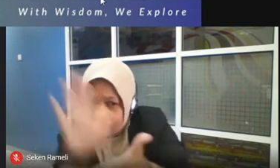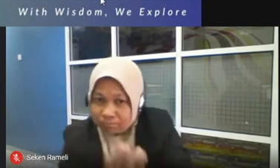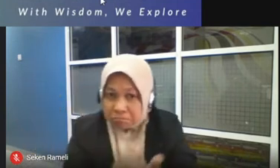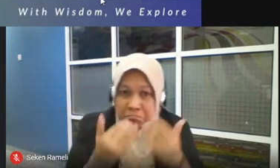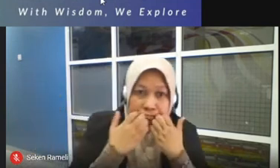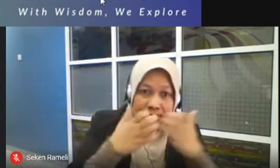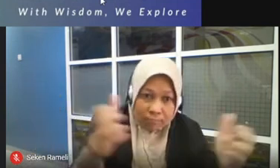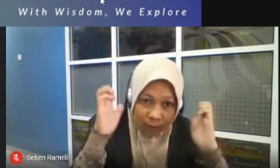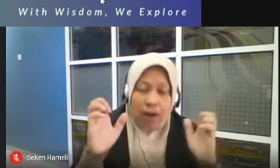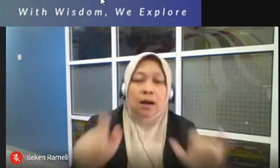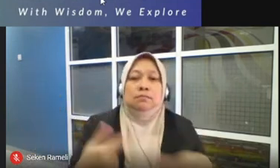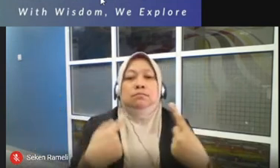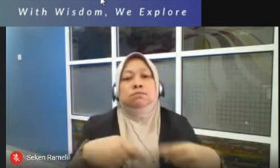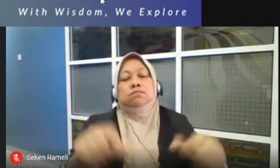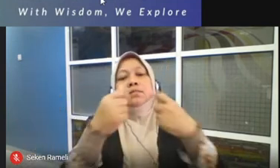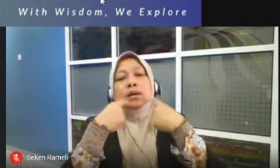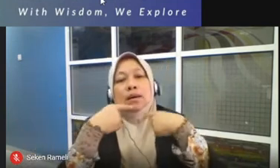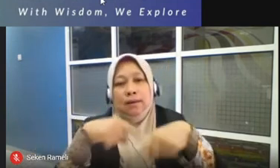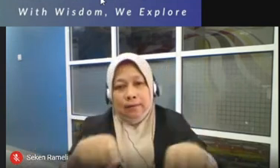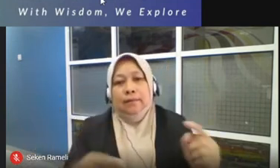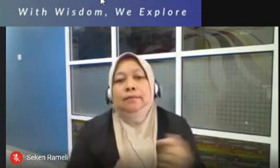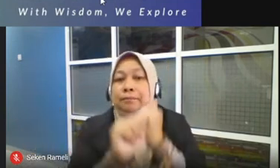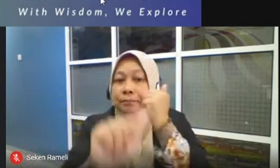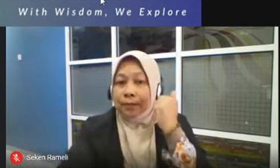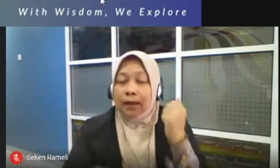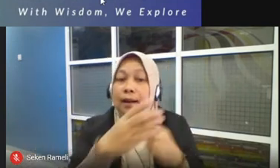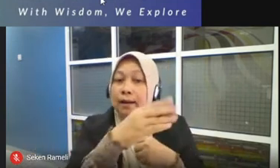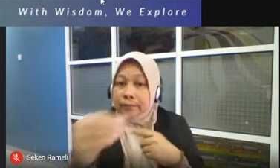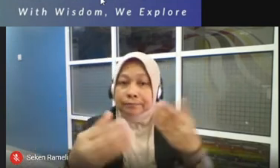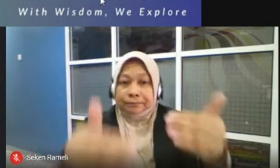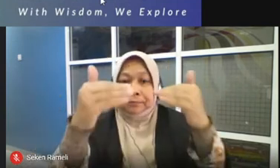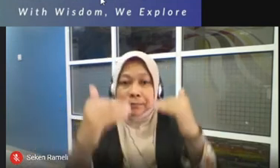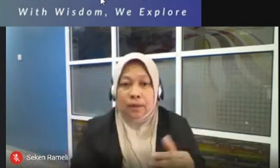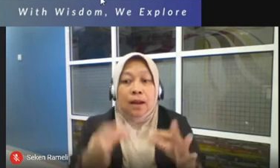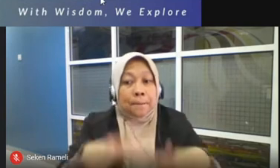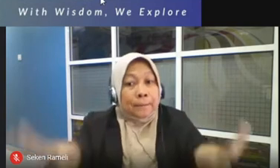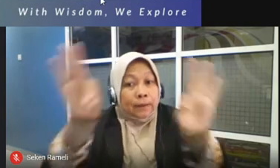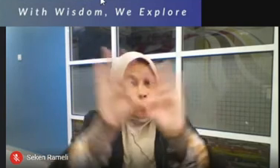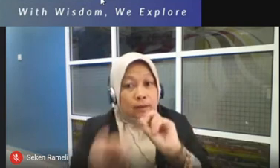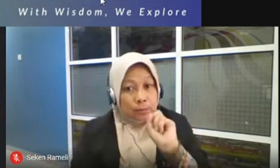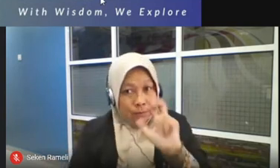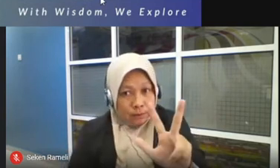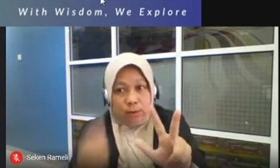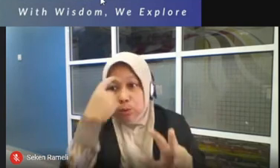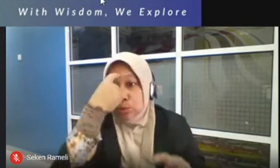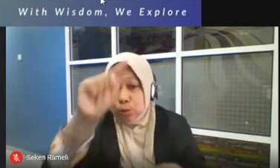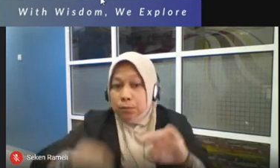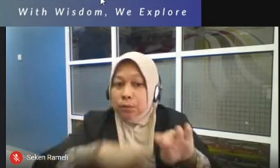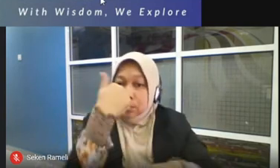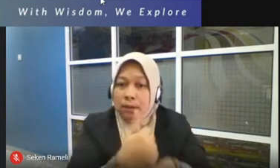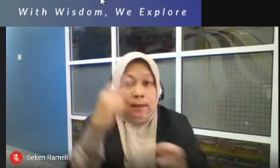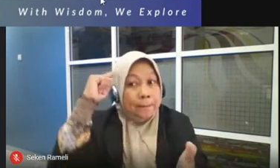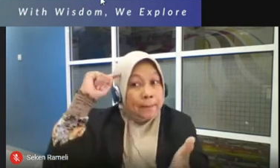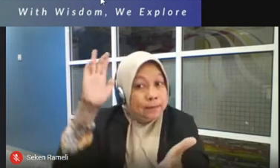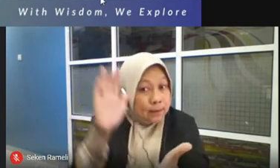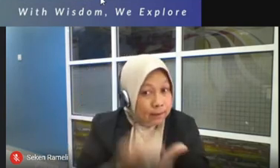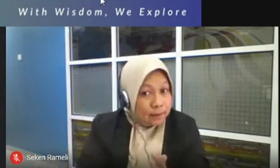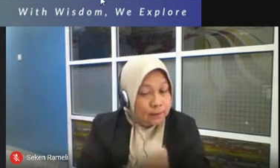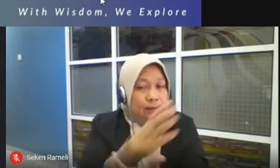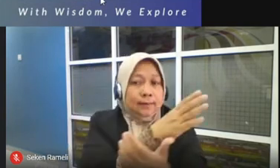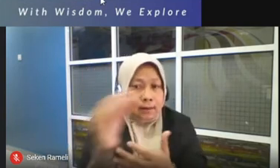Macam mana kita nak bagi tahu kat dia? Okay, kemudian seterusnya kepentingan yang ketiga adalah untuk mewujudkan kepercayaan